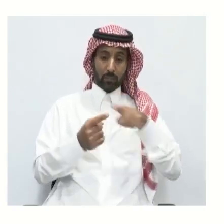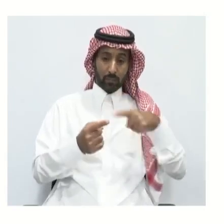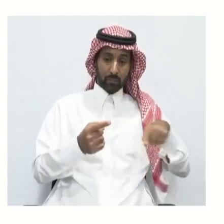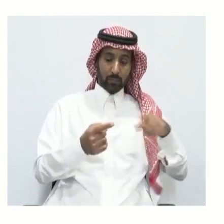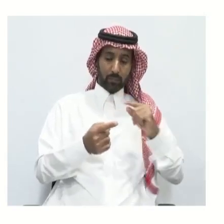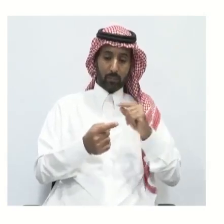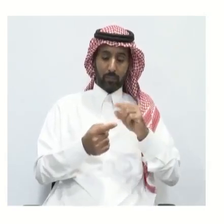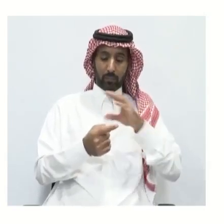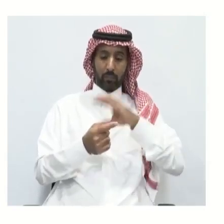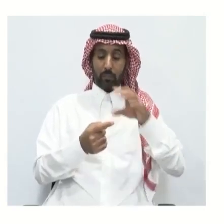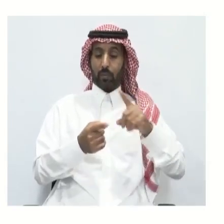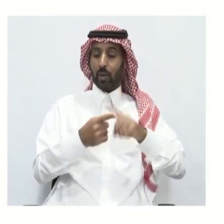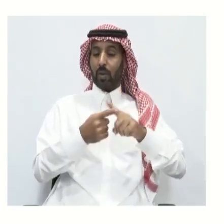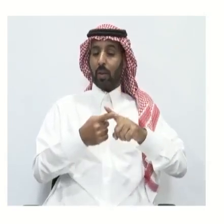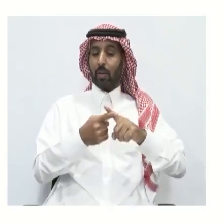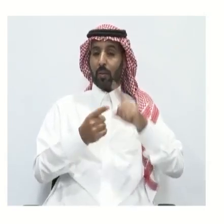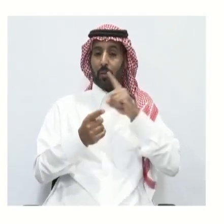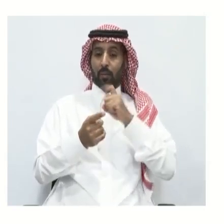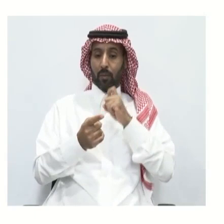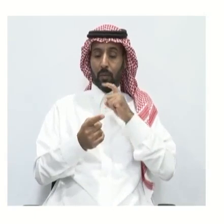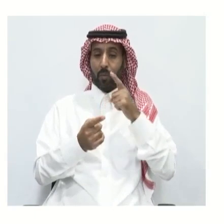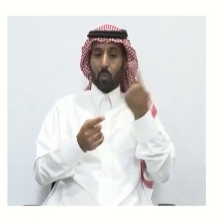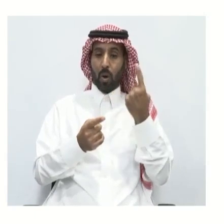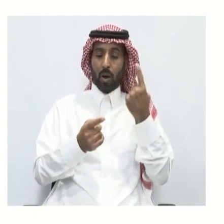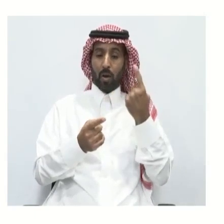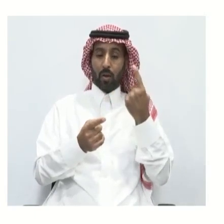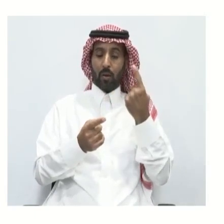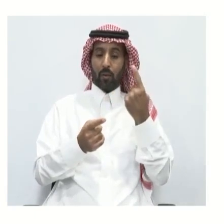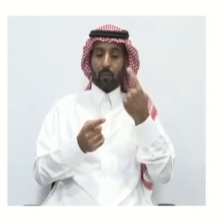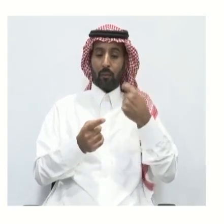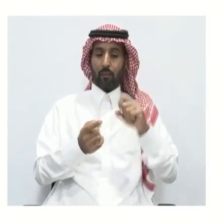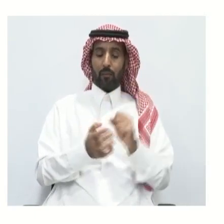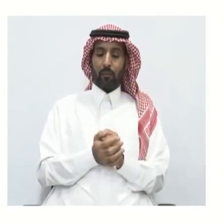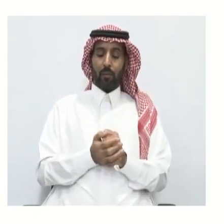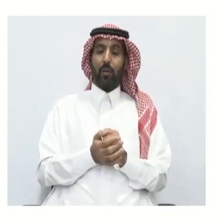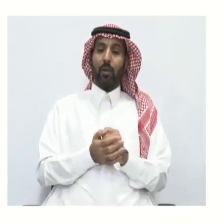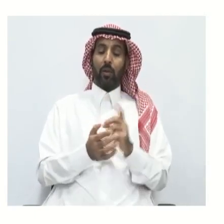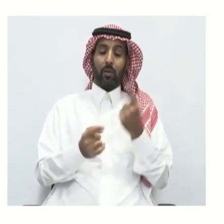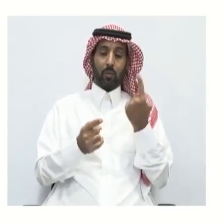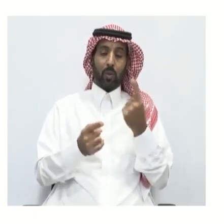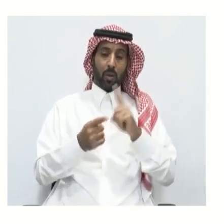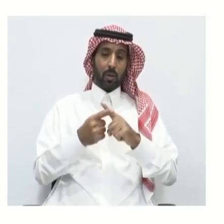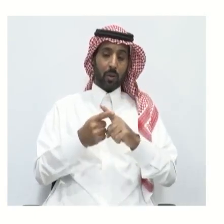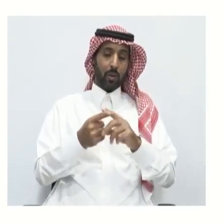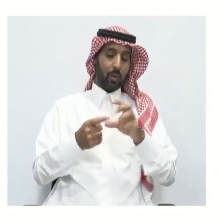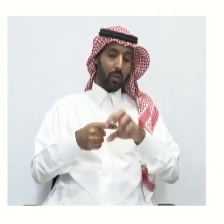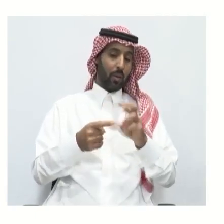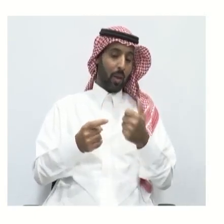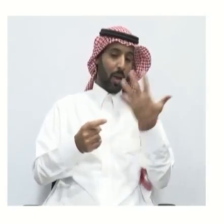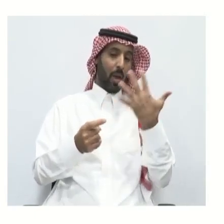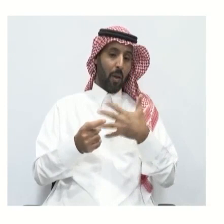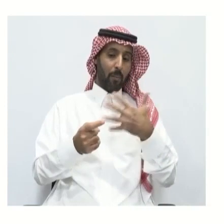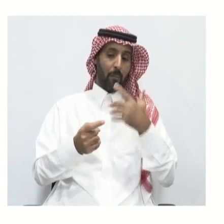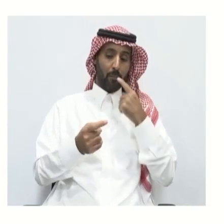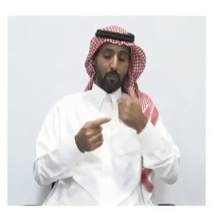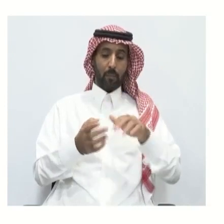معي المول من الحديد نضرب في الواحد ثمانيه وثلاثه وثمانين فاصله 77 في الواحد ثم نقسم على